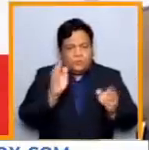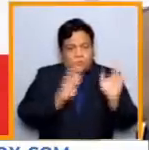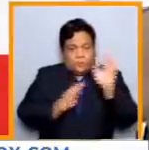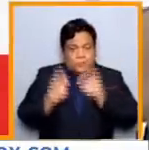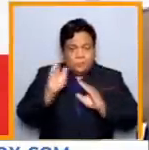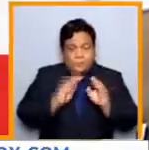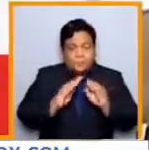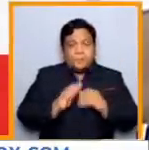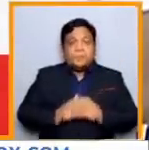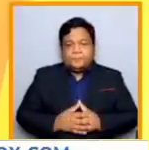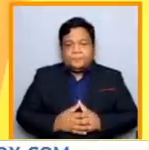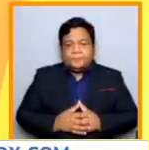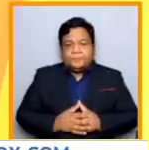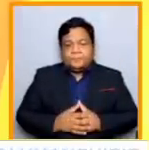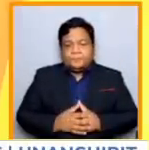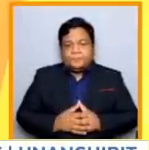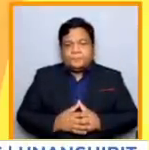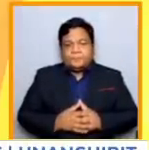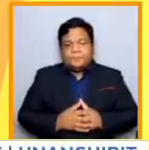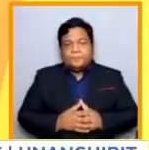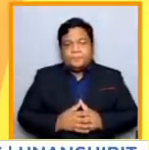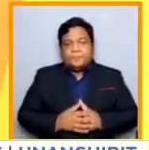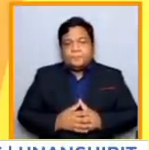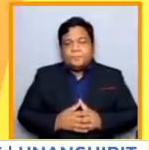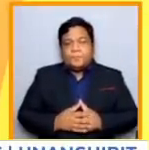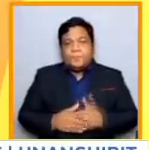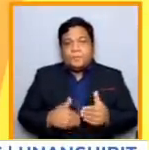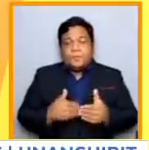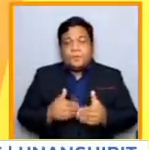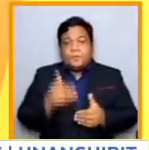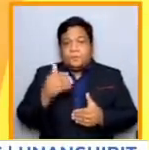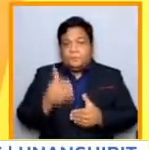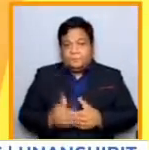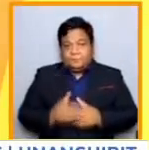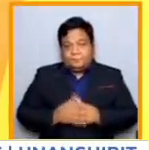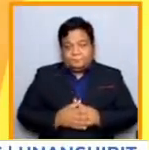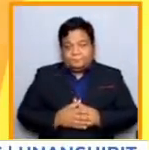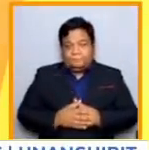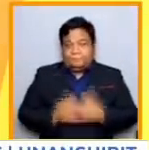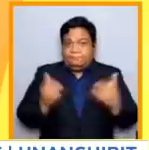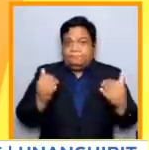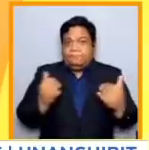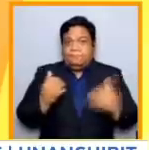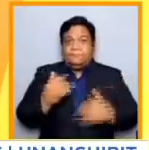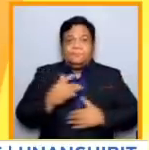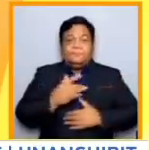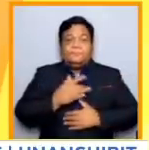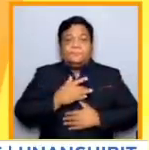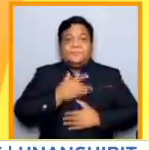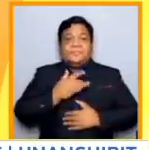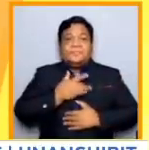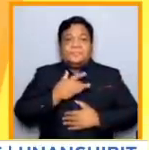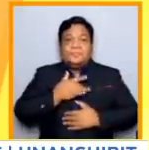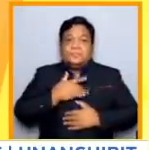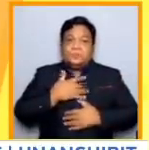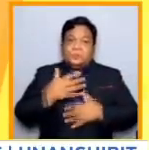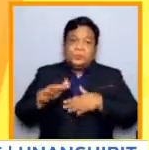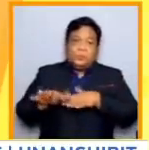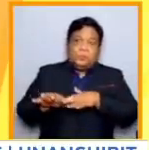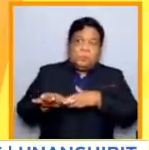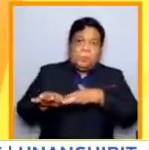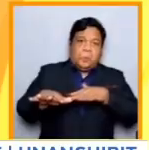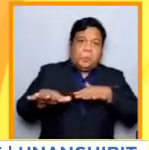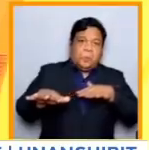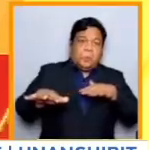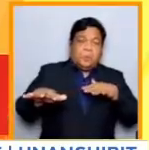pahayag ang pamilya Marcos. Ngayong naramdam na ang balik heavy-gat na traffic sa Metro Manila, abay napapanaw